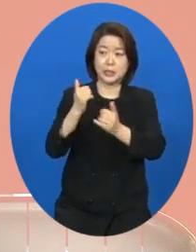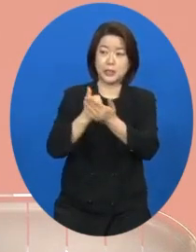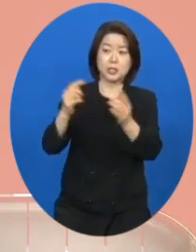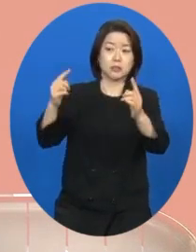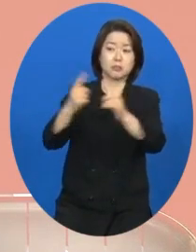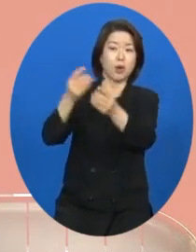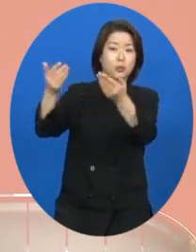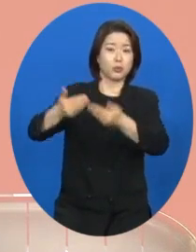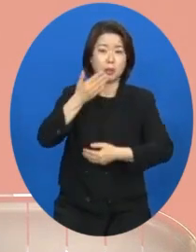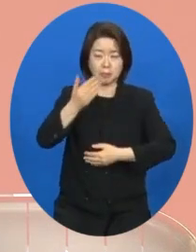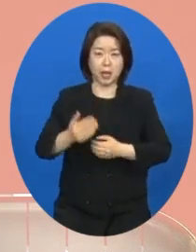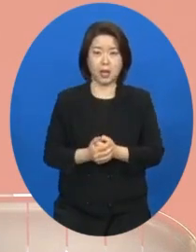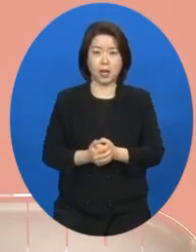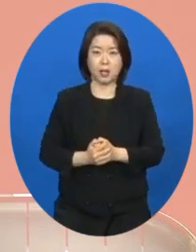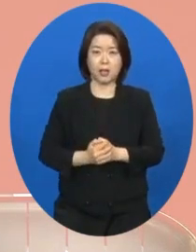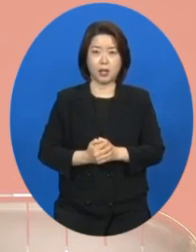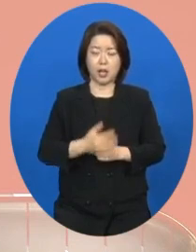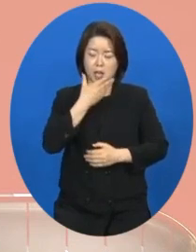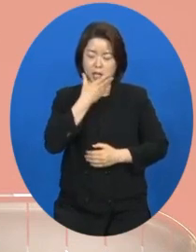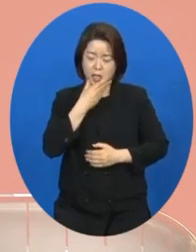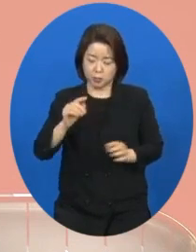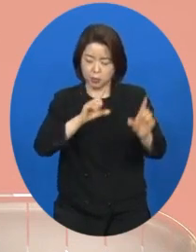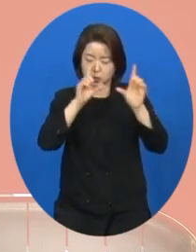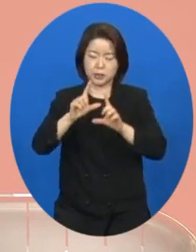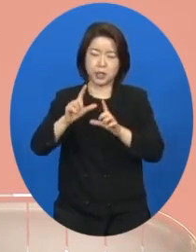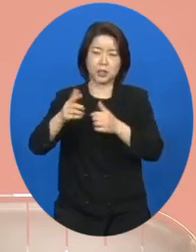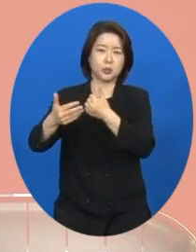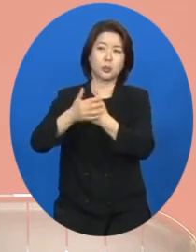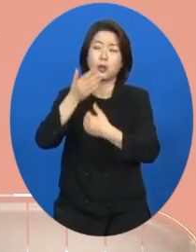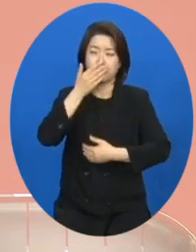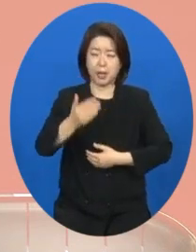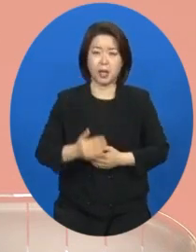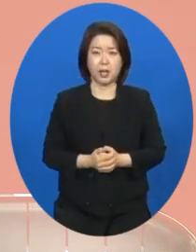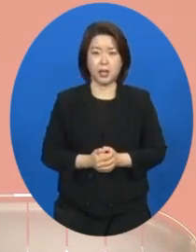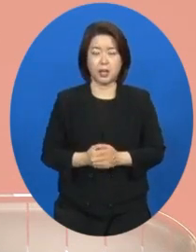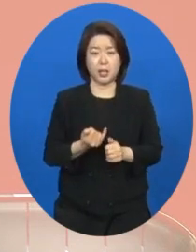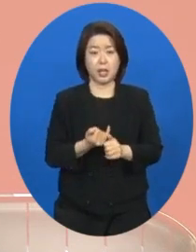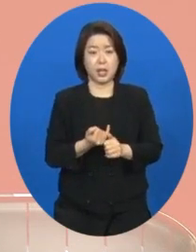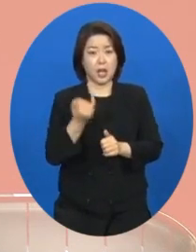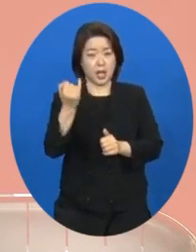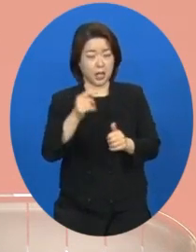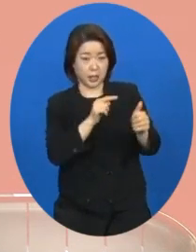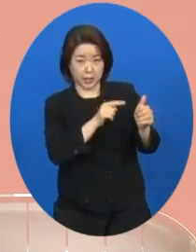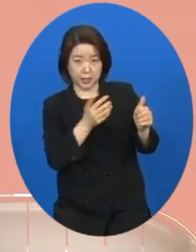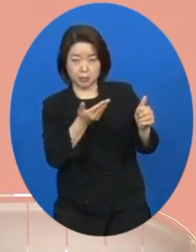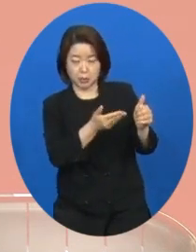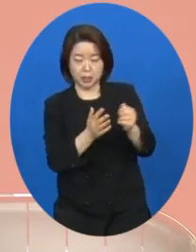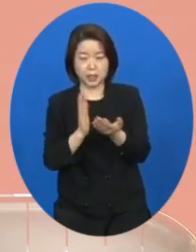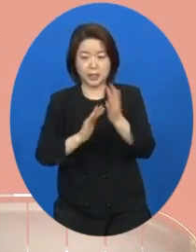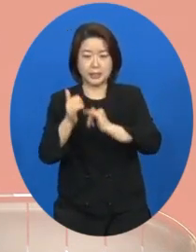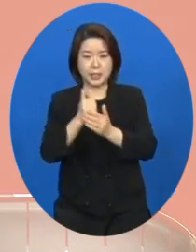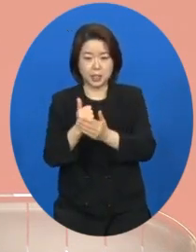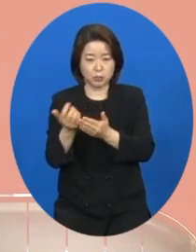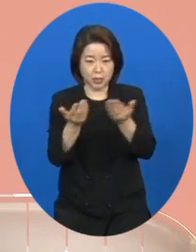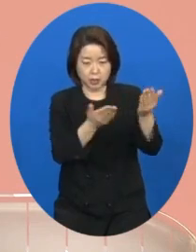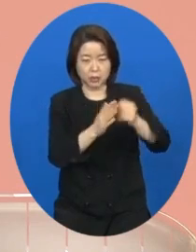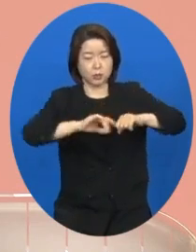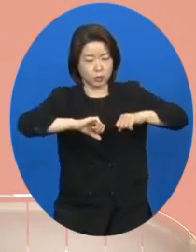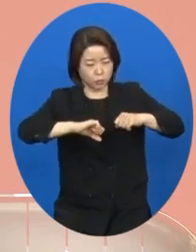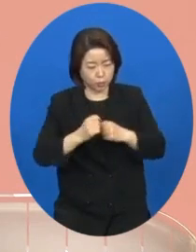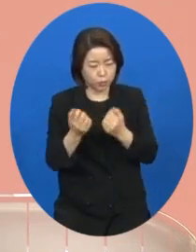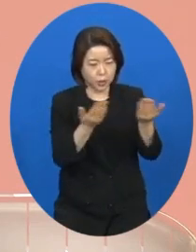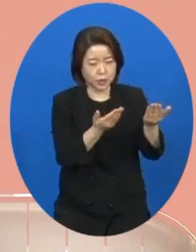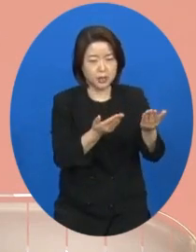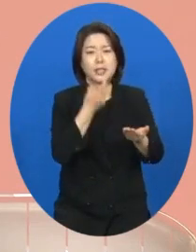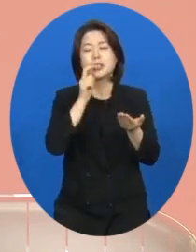있다. 행복하게 살게 할 수 있다는 거예요. 아내가 남편에게 예수님께 하듯이 순종하는 거 쉬운 일이다.